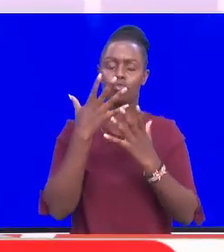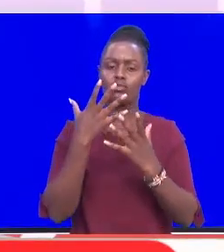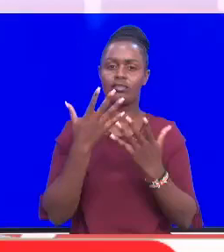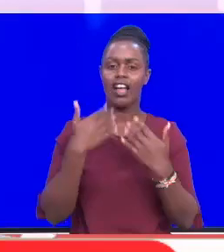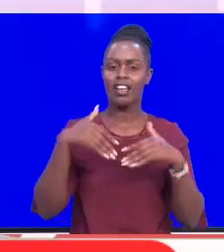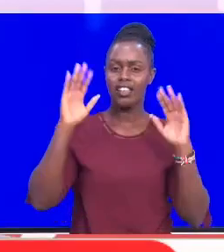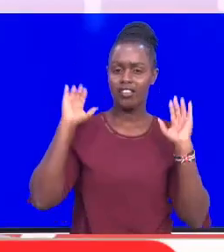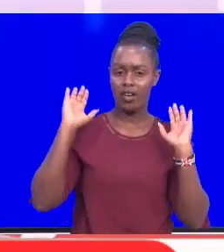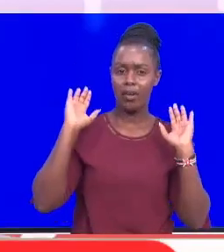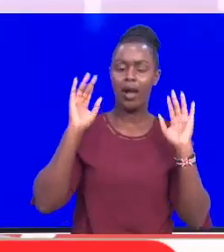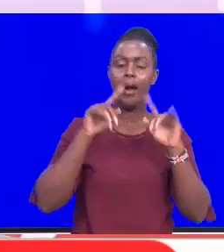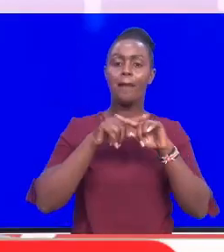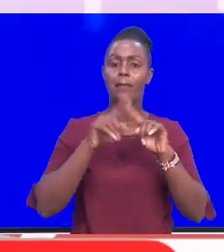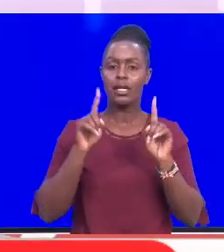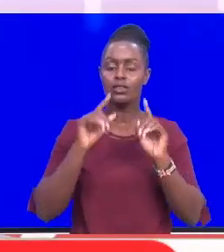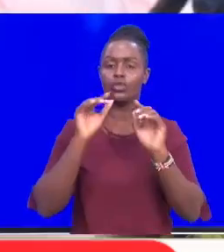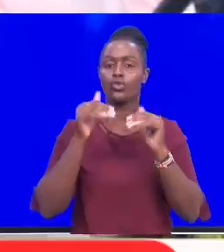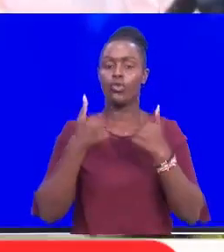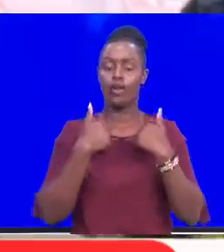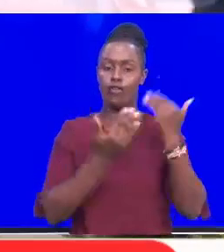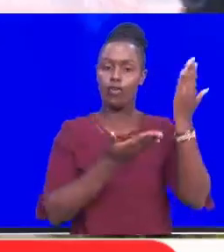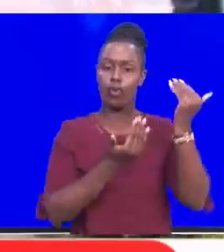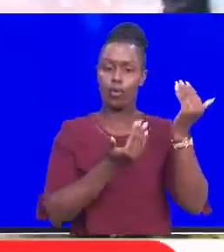kuyapa matumaini kipaumbele.